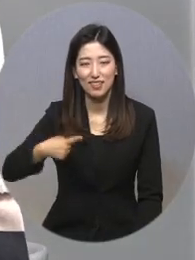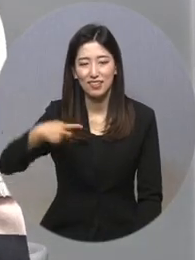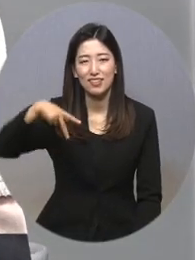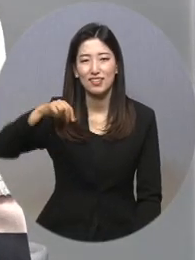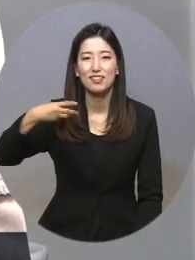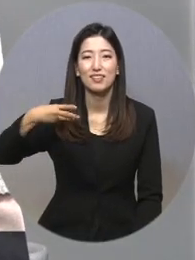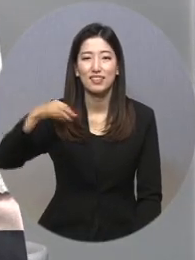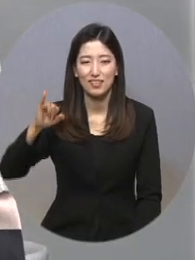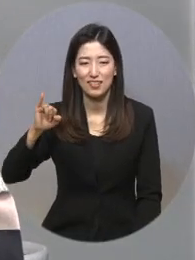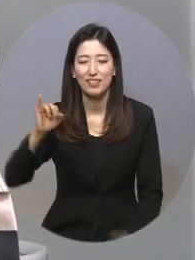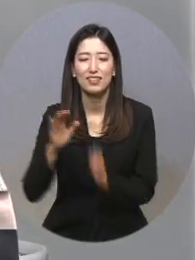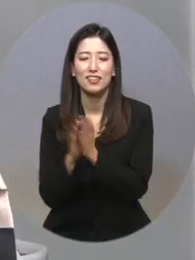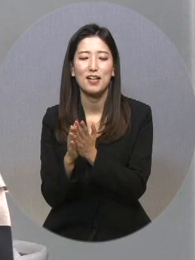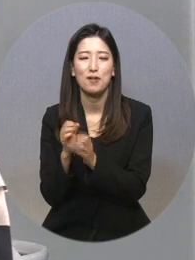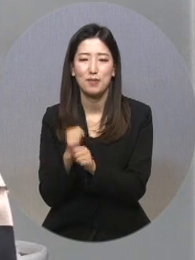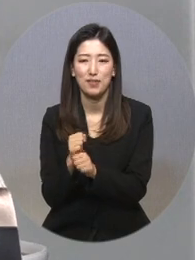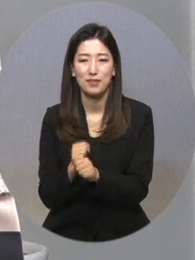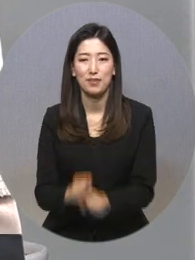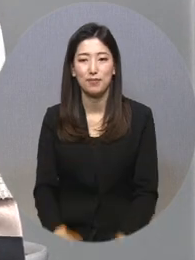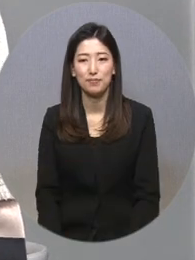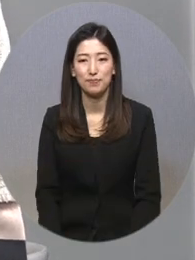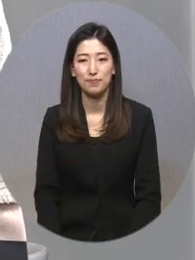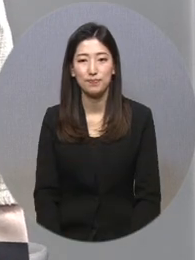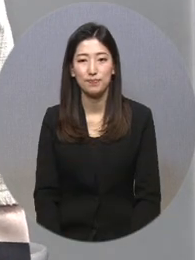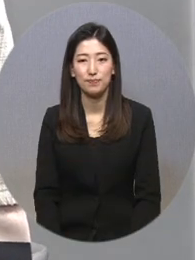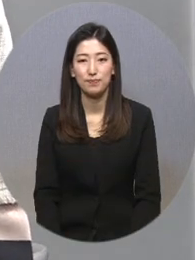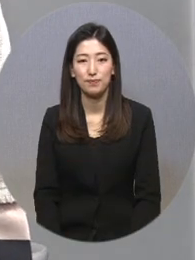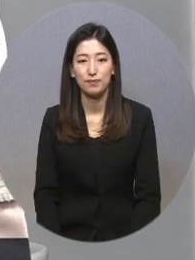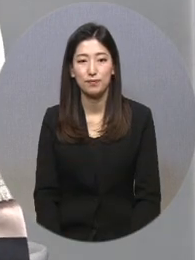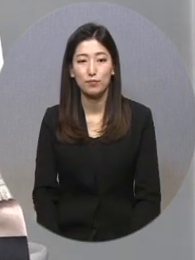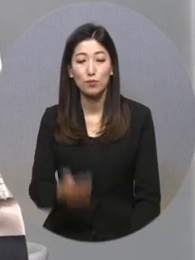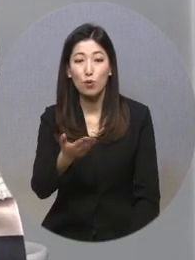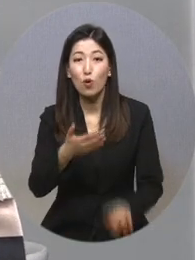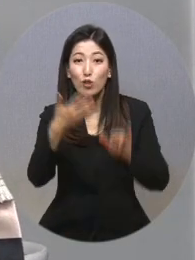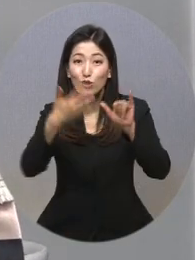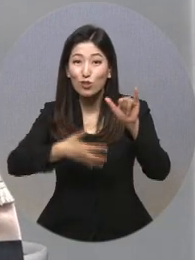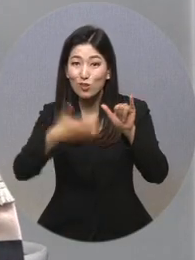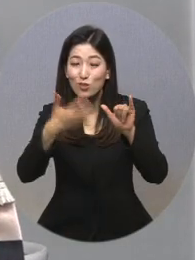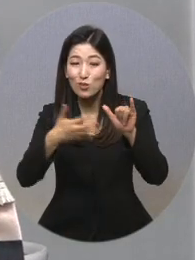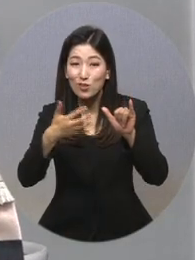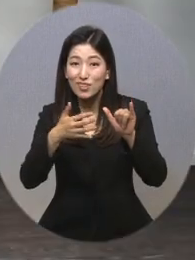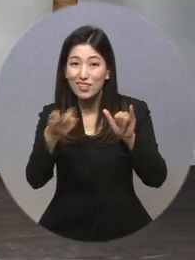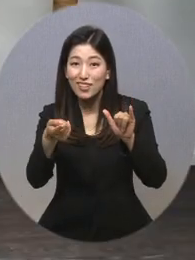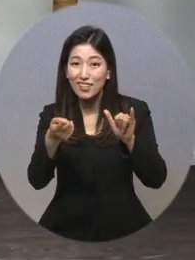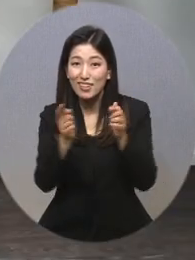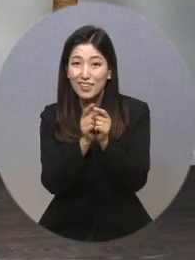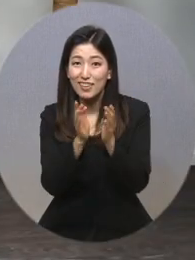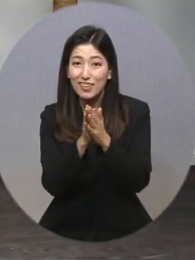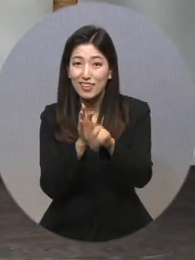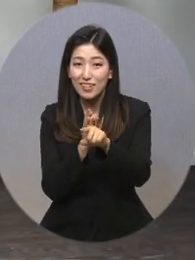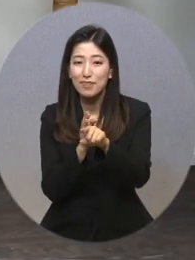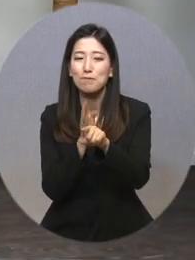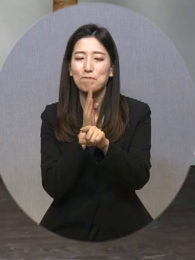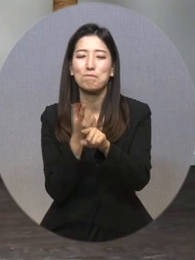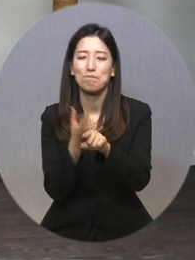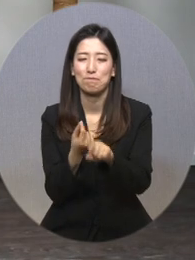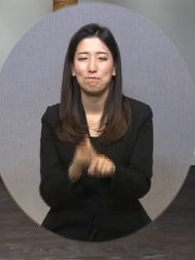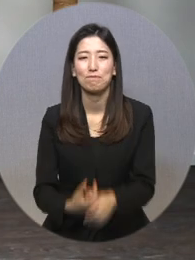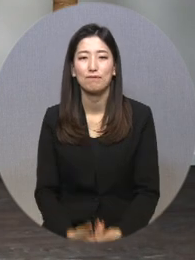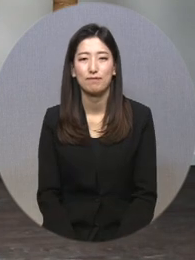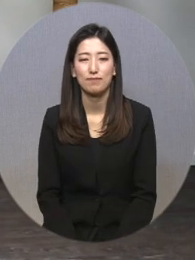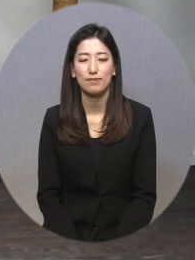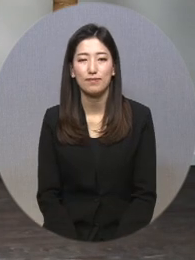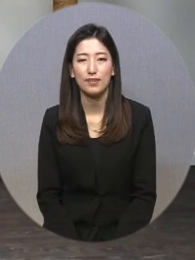이제 의도로 저자를 하셨는데 그리고 유튜브도 제가 운영을 하고 있다고 들었어요. 맞습니다. 네.